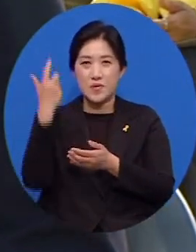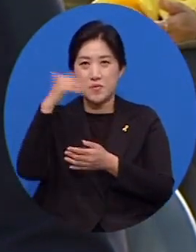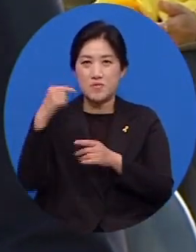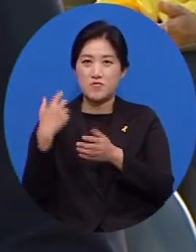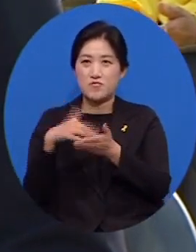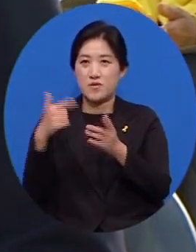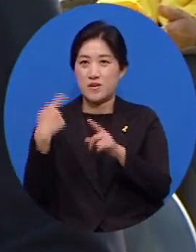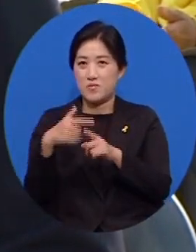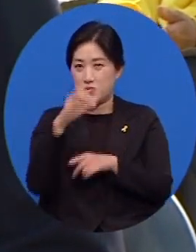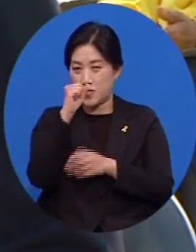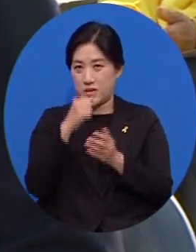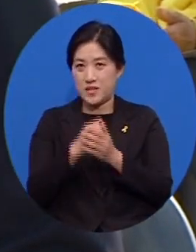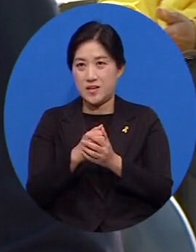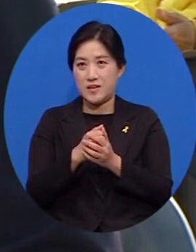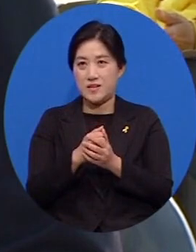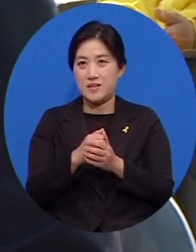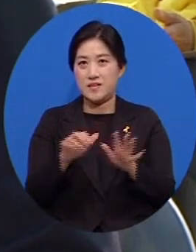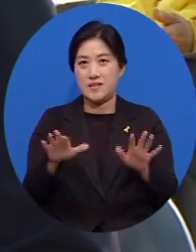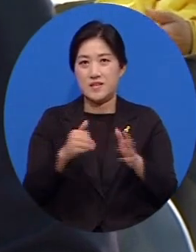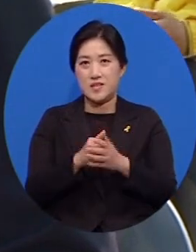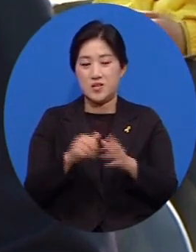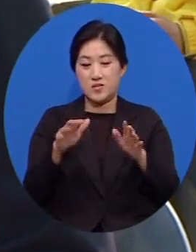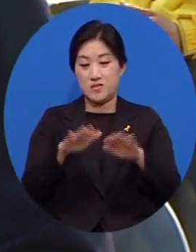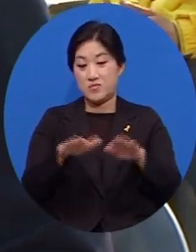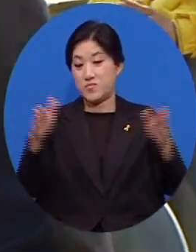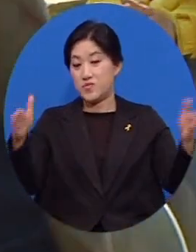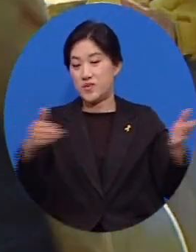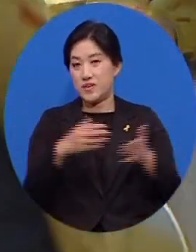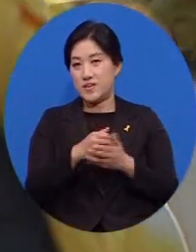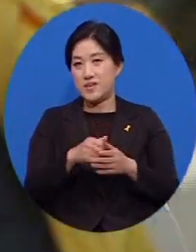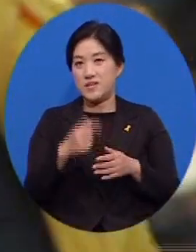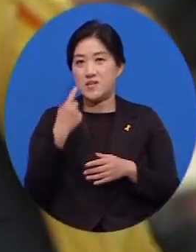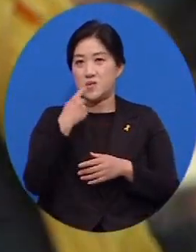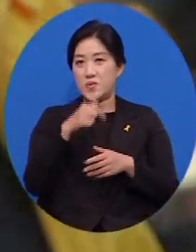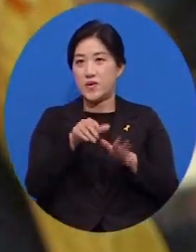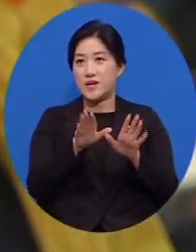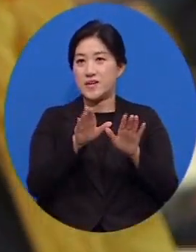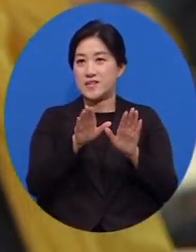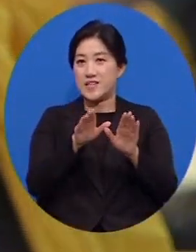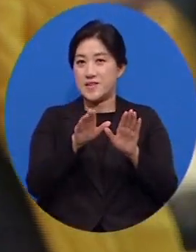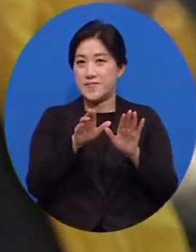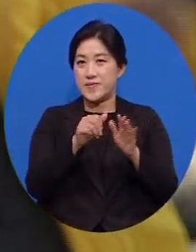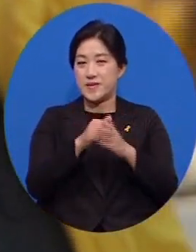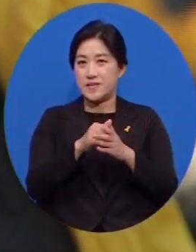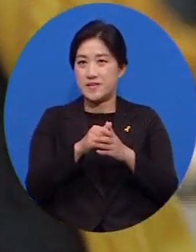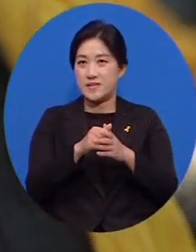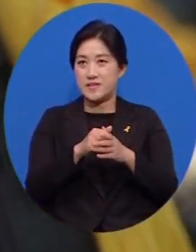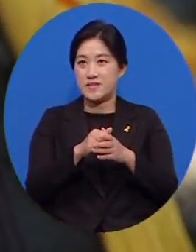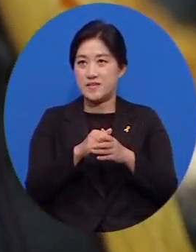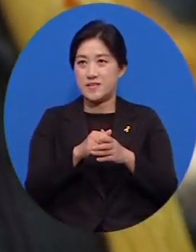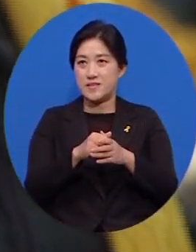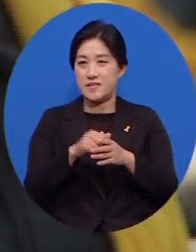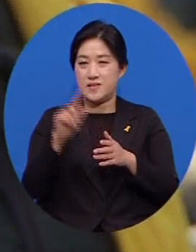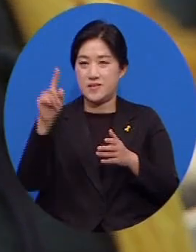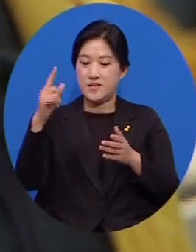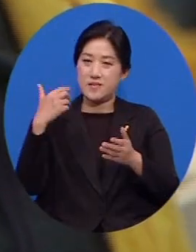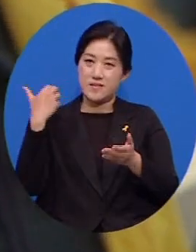무대 위 다섯 마리 노란 나비는 돌아오지 못하신 미수습자분들이 함께하고 계신